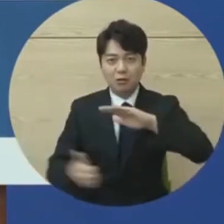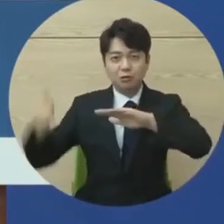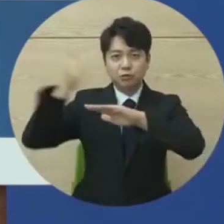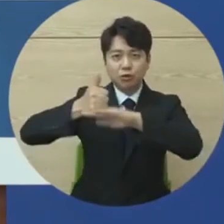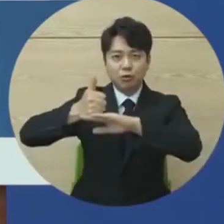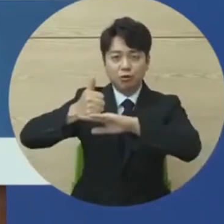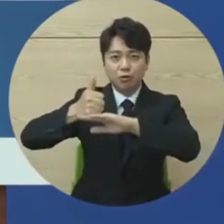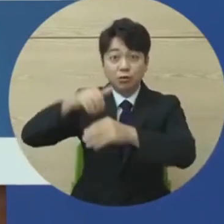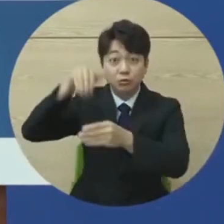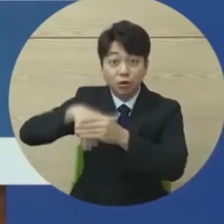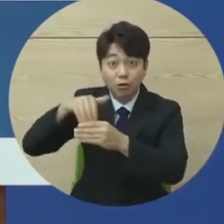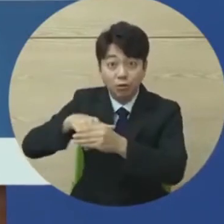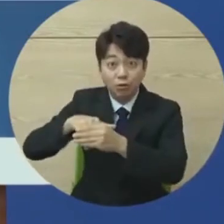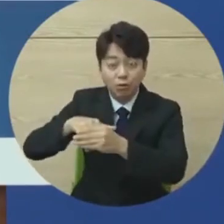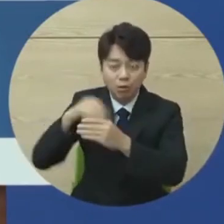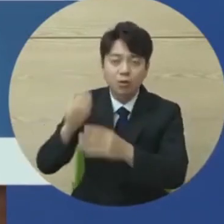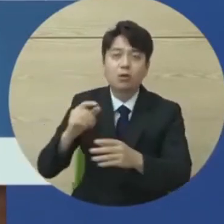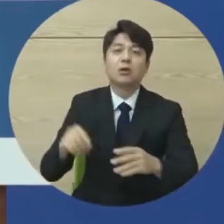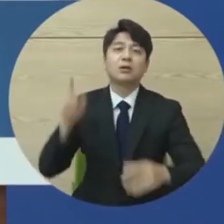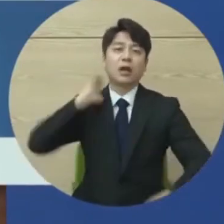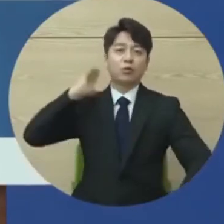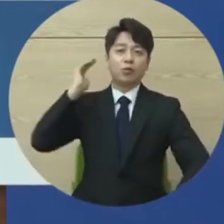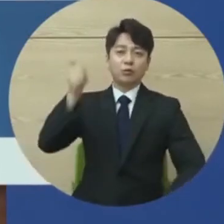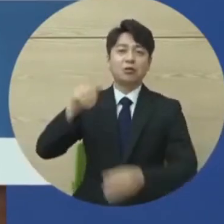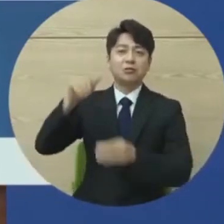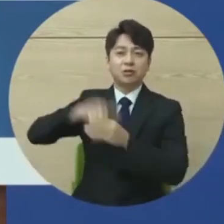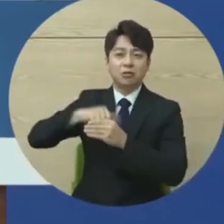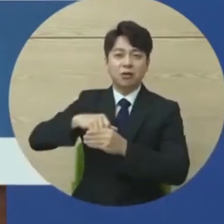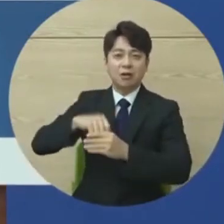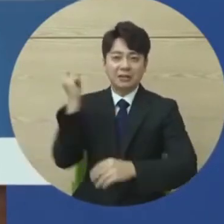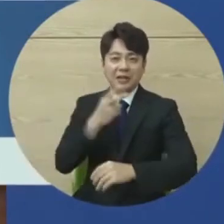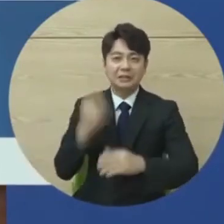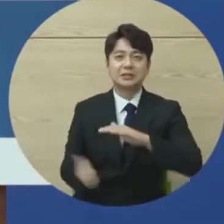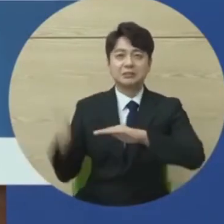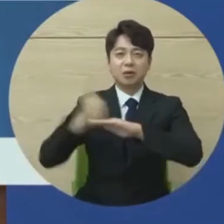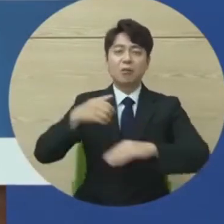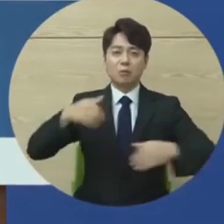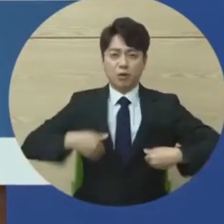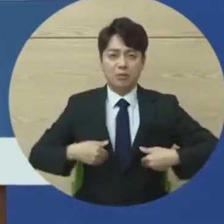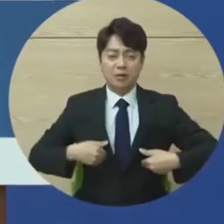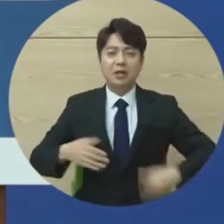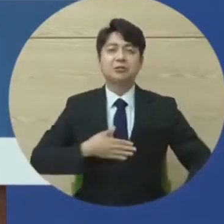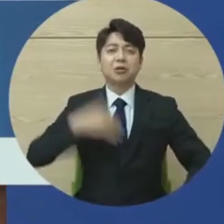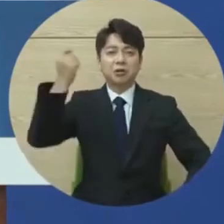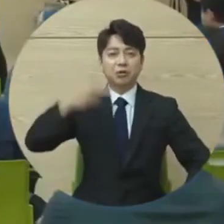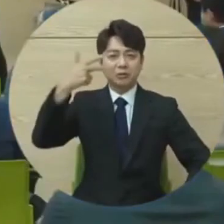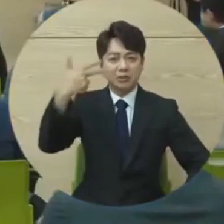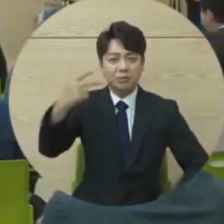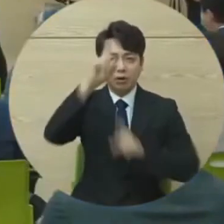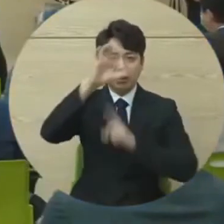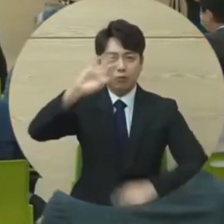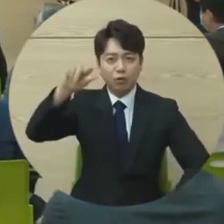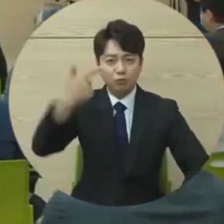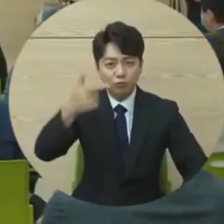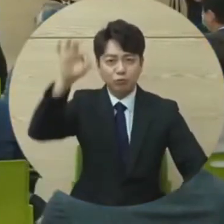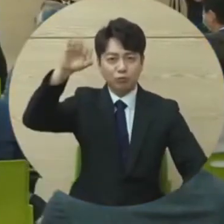있습니다. 대선 승리의 적임자 행운의 하나 크세 번 기호 7번 이원욱이 여러분.